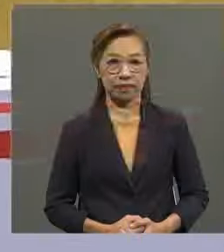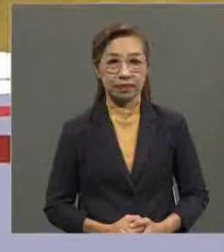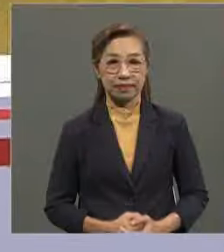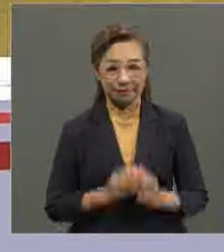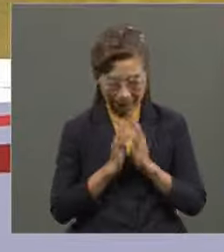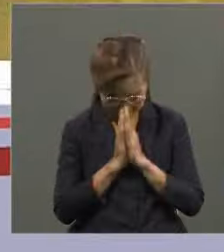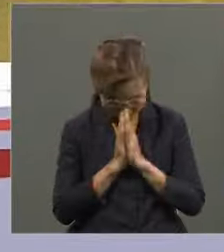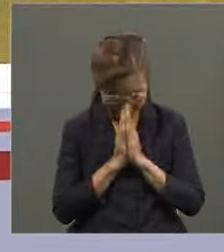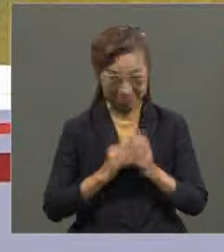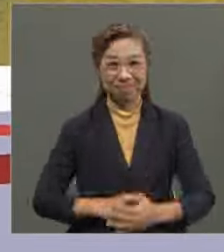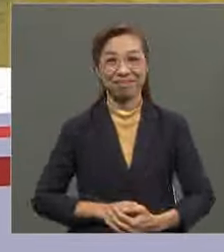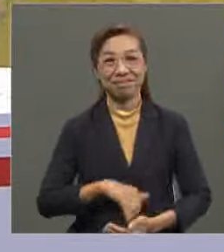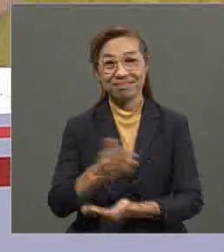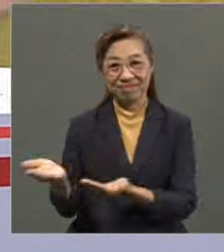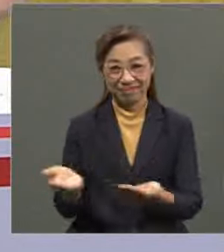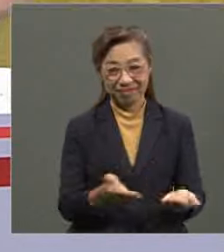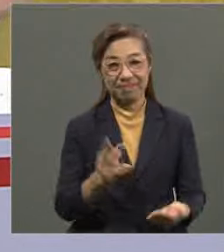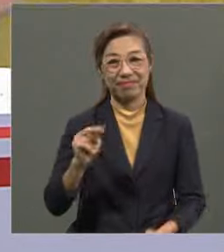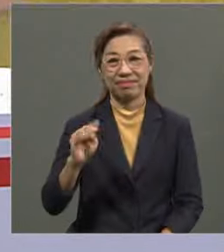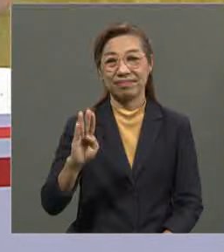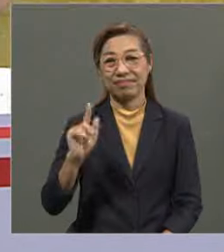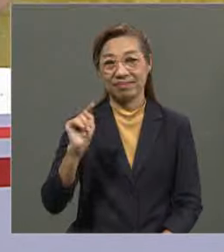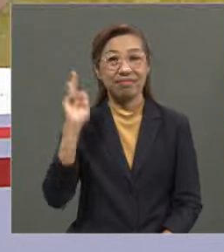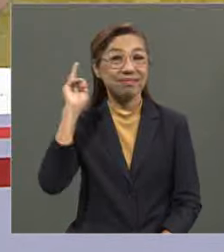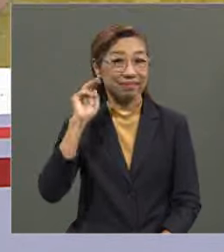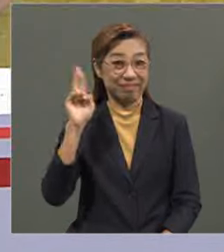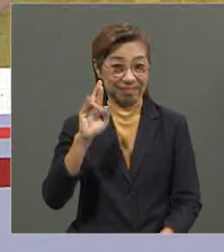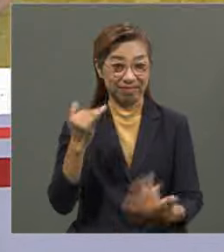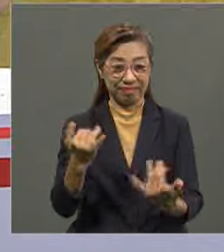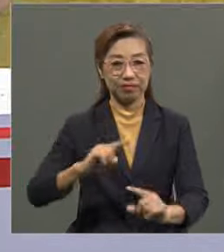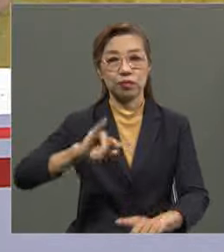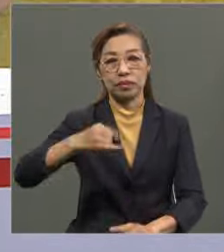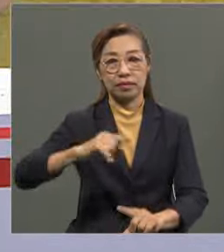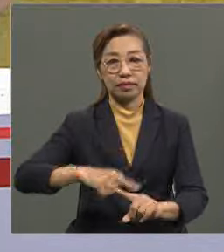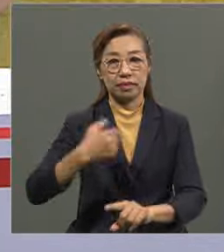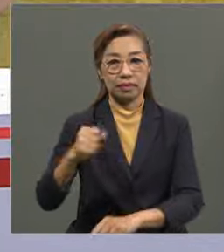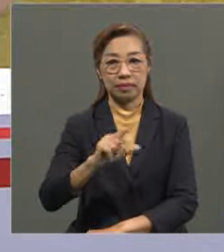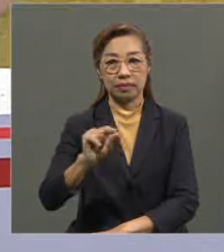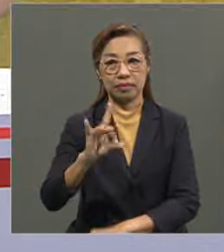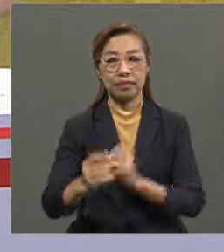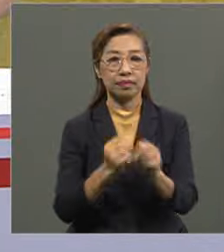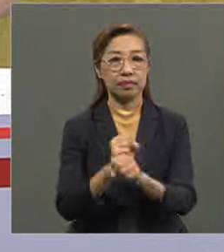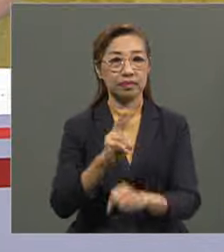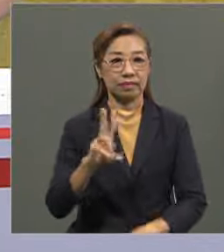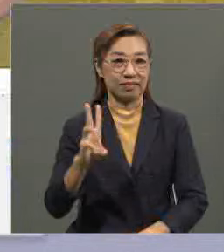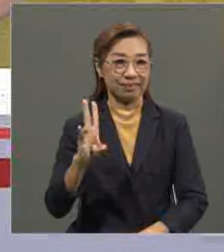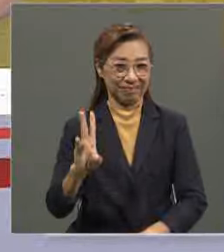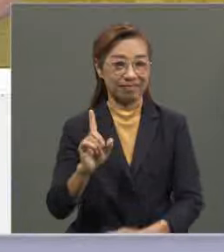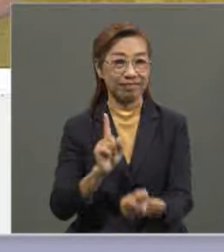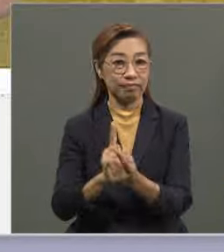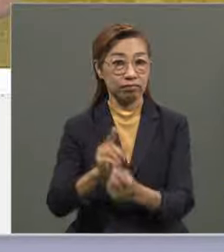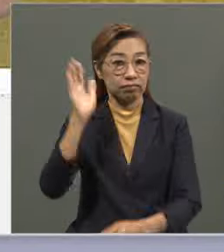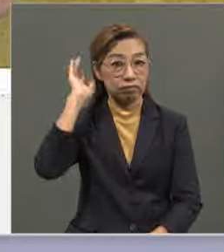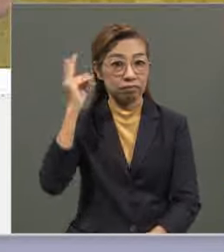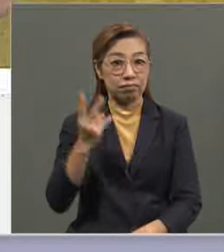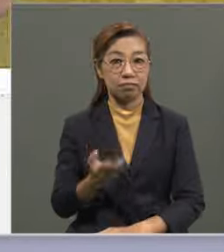สวัสดีครับ สวัสดีครับคุณผู้ชมต้อนรับเข้าสู่ข่าวเที่ยง NBC News นะครับวันจันทร์ที่28ตุลาคม2567ครับวันนี้อยู่กับคุณวิรศักดิ์ขอบเขตผ